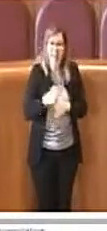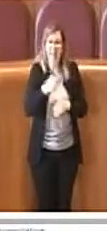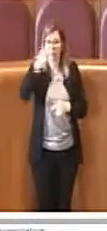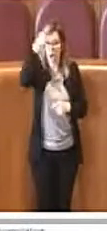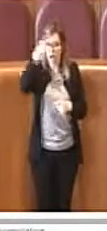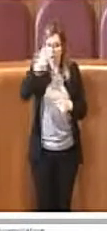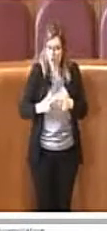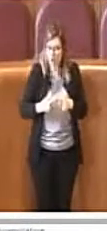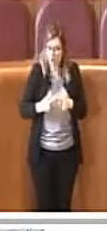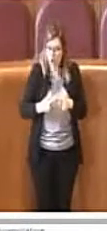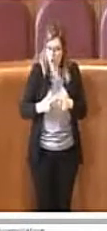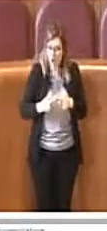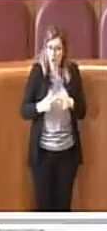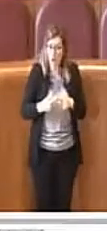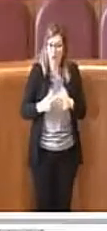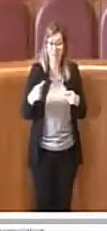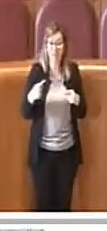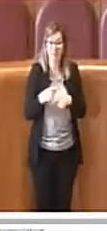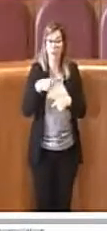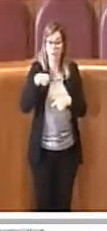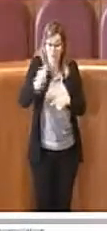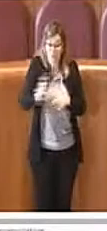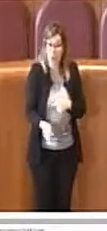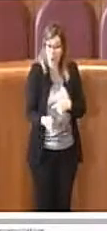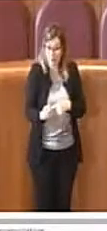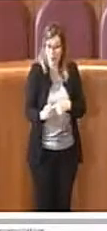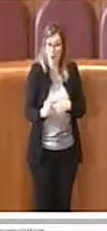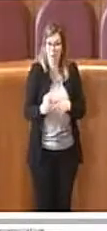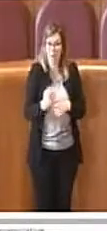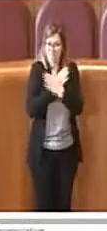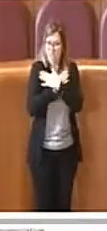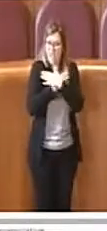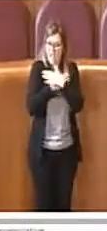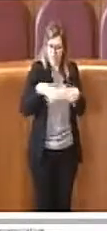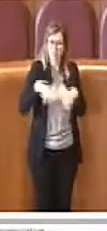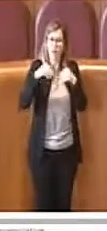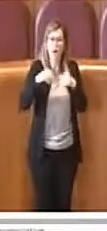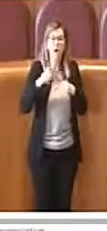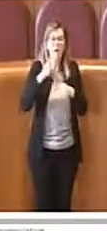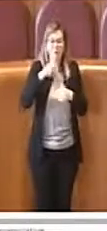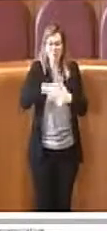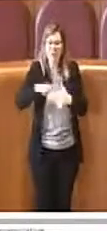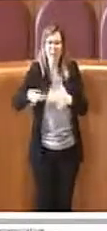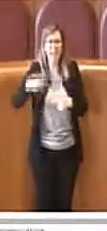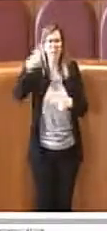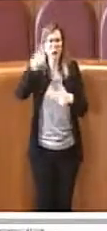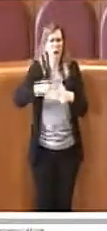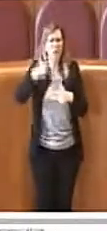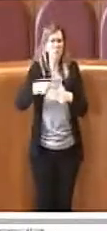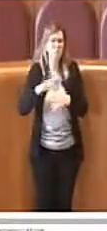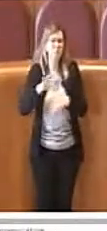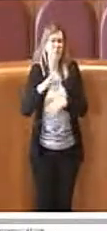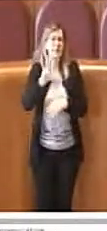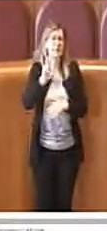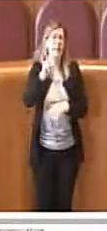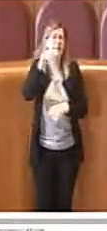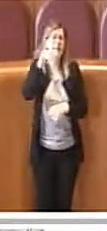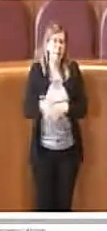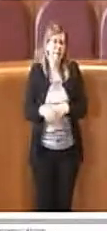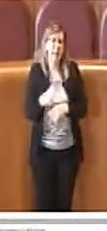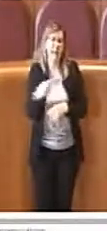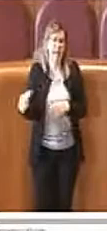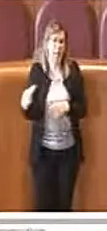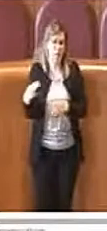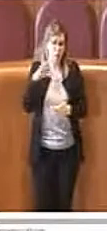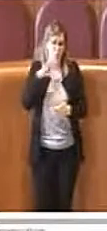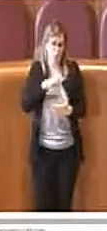Già dopo, quando è stata reintrodotta i primi di maggio, in realtà la sosta tariffata giornaliera incassa intorno ai 30.000 euro per